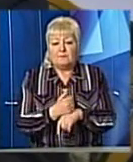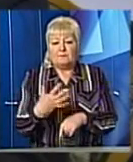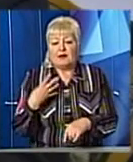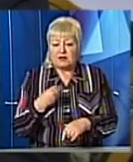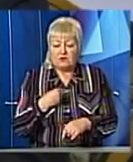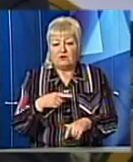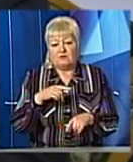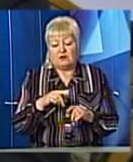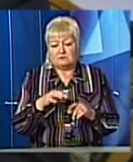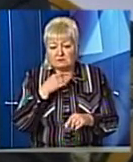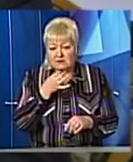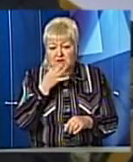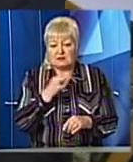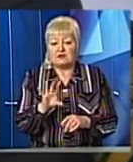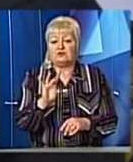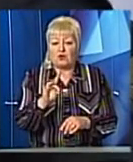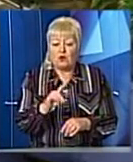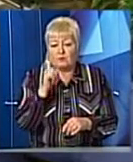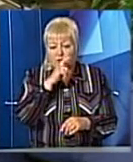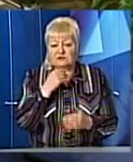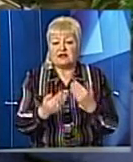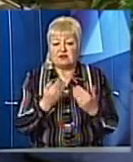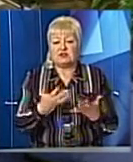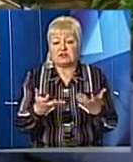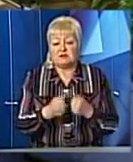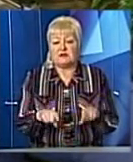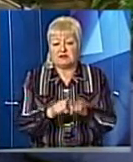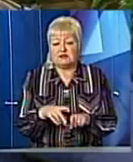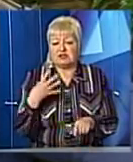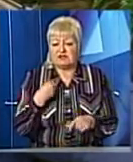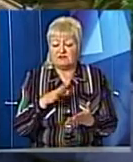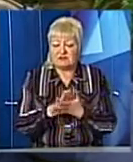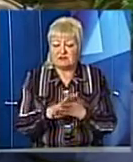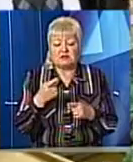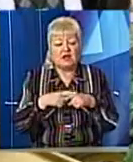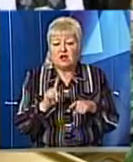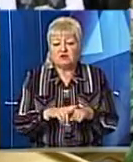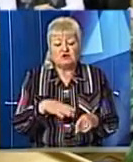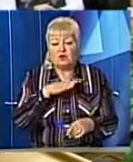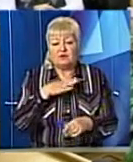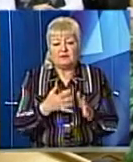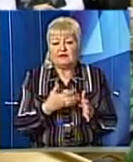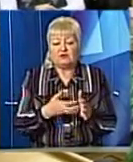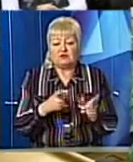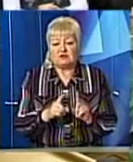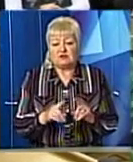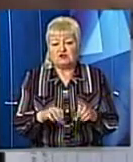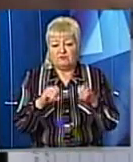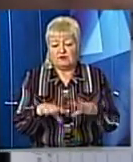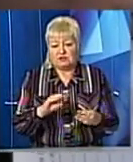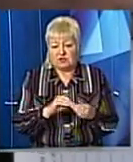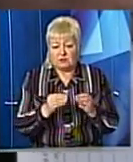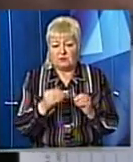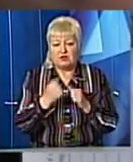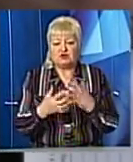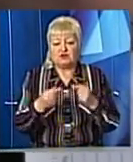та Борислав приймали львівське сміття і раніше. Однак цих обсягів недостатньо, щоб вирішити проблему. Щодня у місті продукують більше